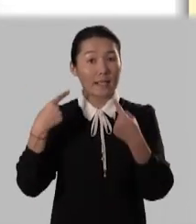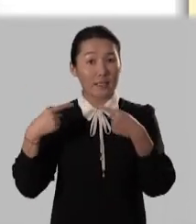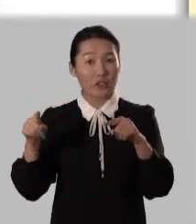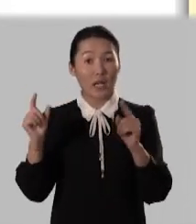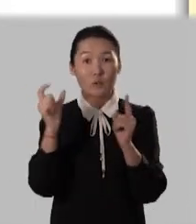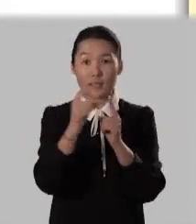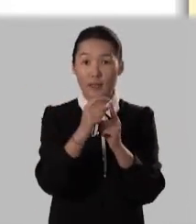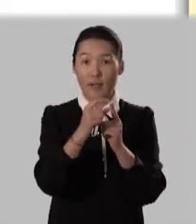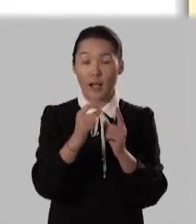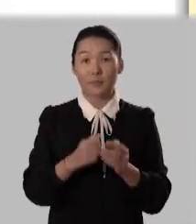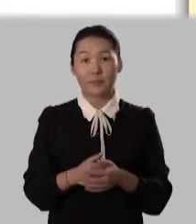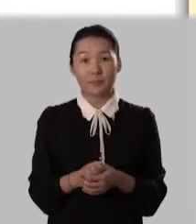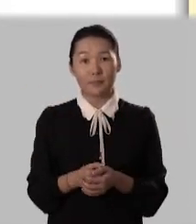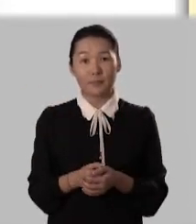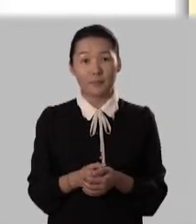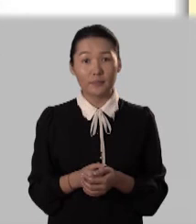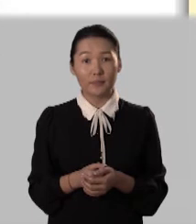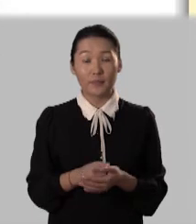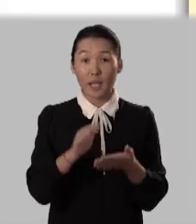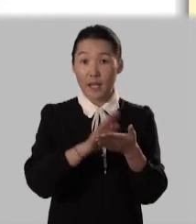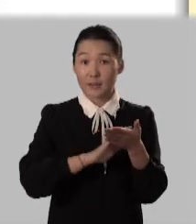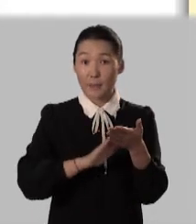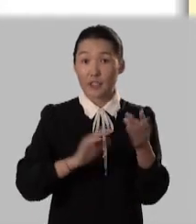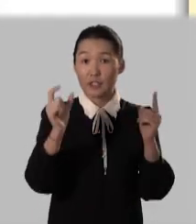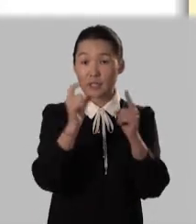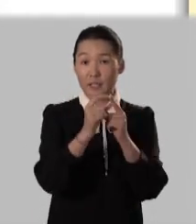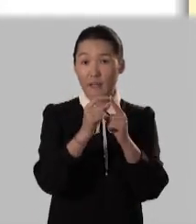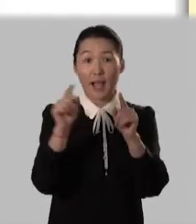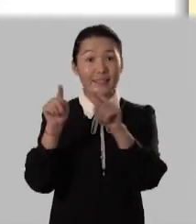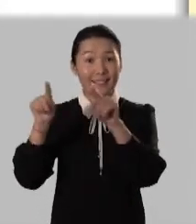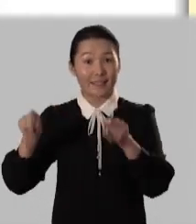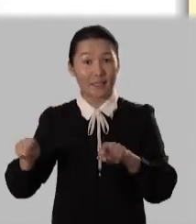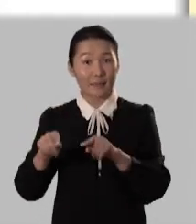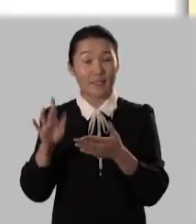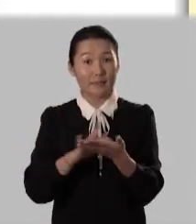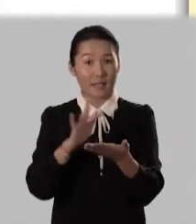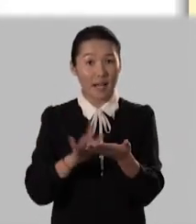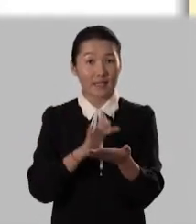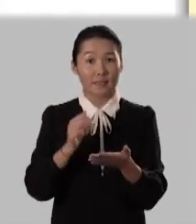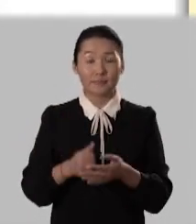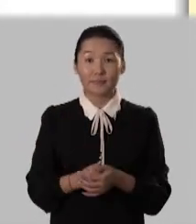слова запишите слова и их транскрипции в тетрадь